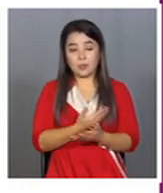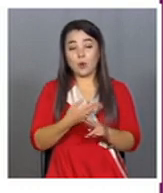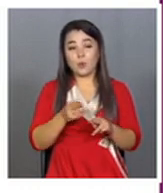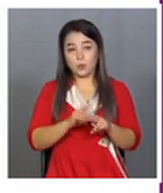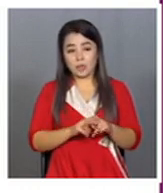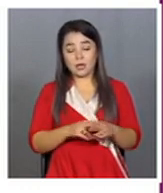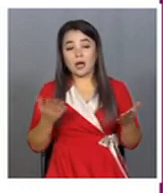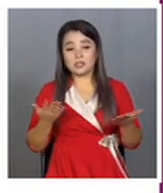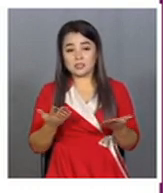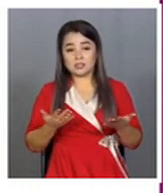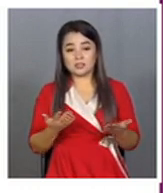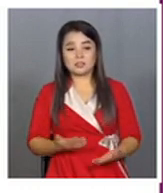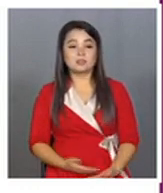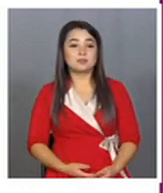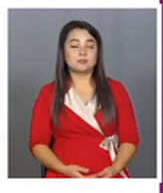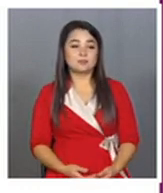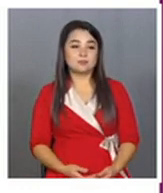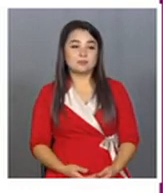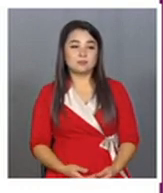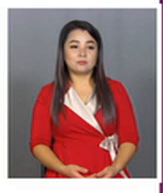Олар қайсылар?